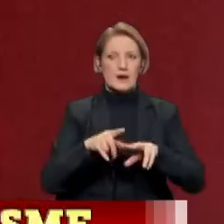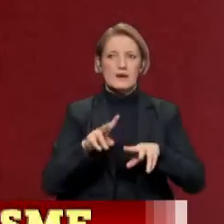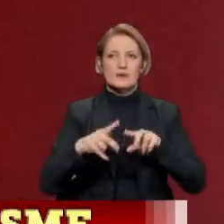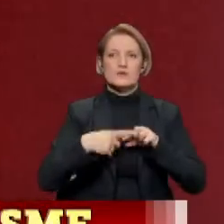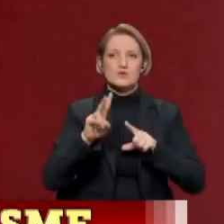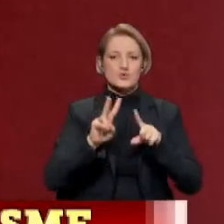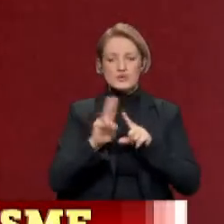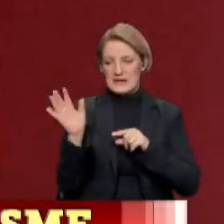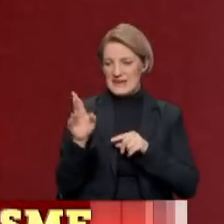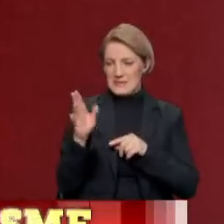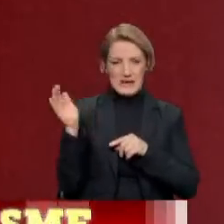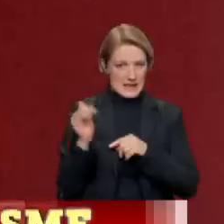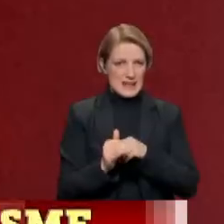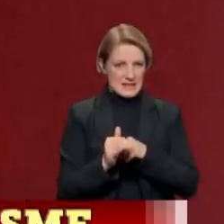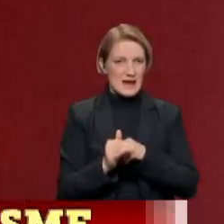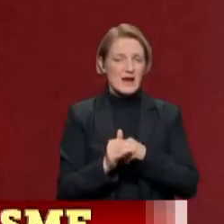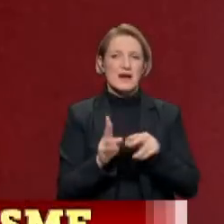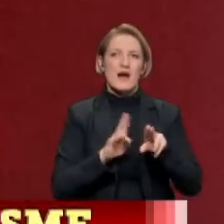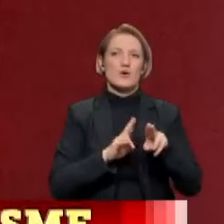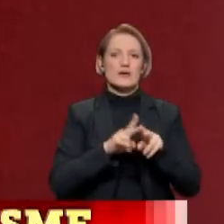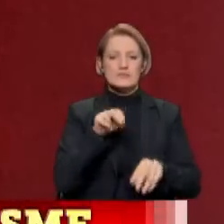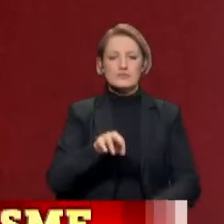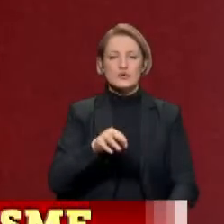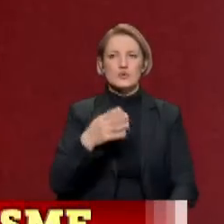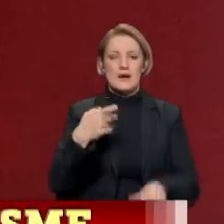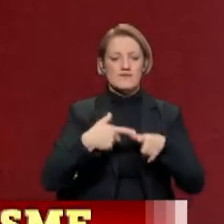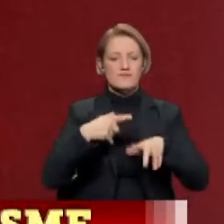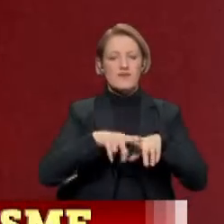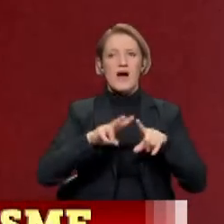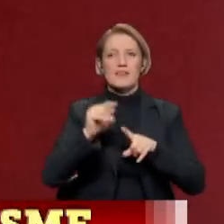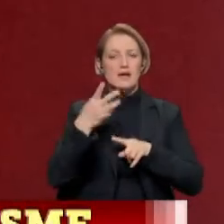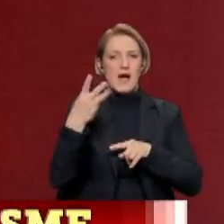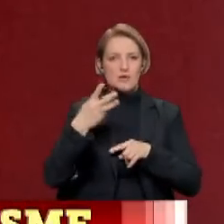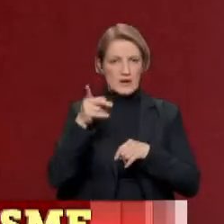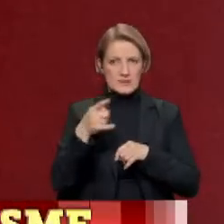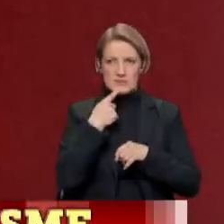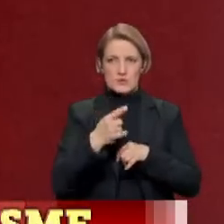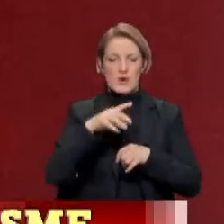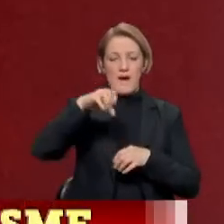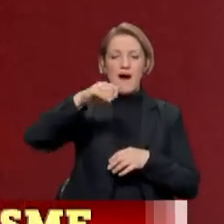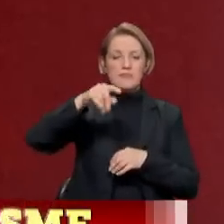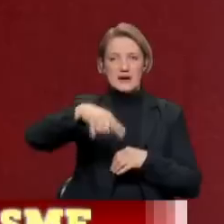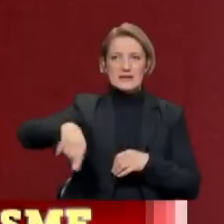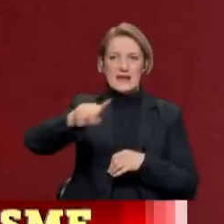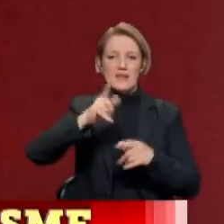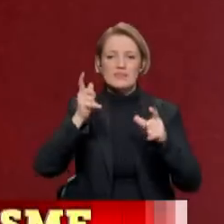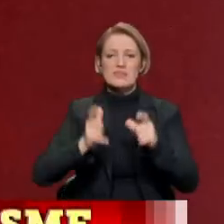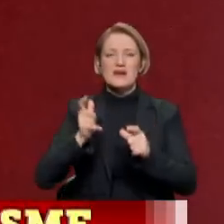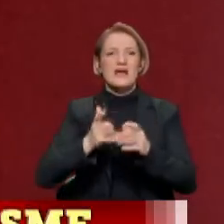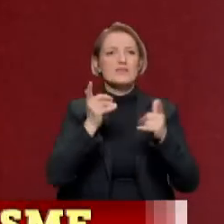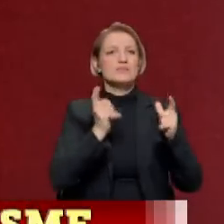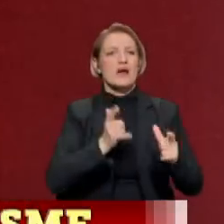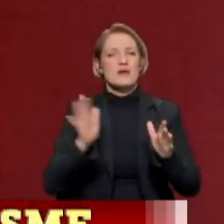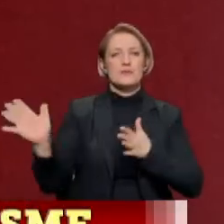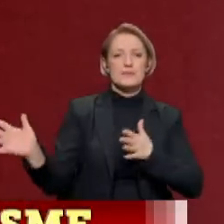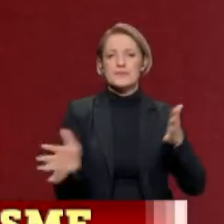Karun gibi oldular demişti Sayın Kurtulmuş. Bugün de Erdoğan bir fanidir diyor. Aslında Kurtulmuş'un ve AKP'lilerin nereden nereye